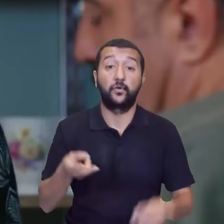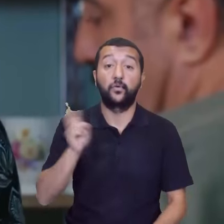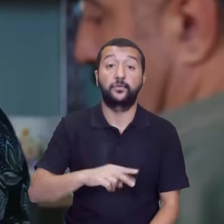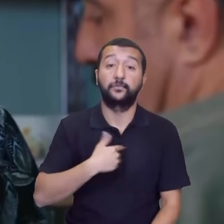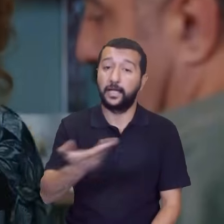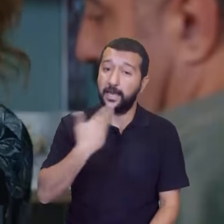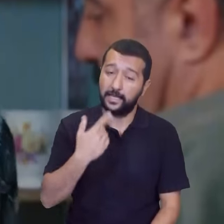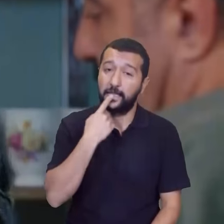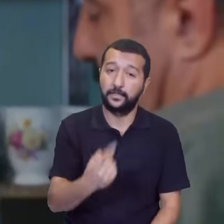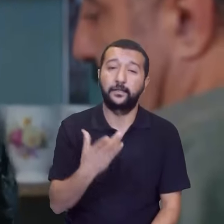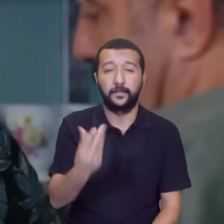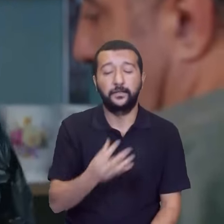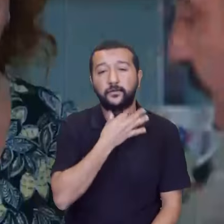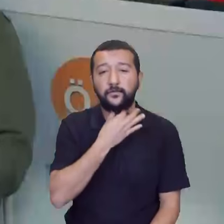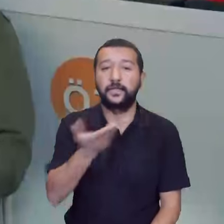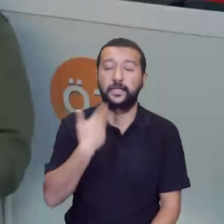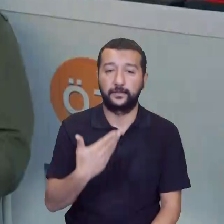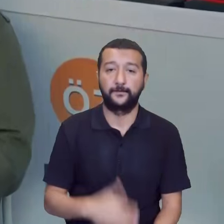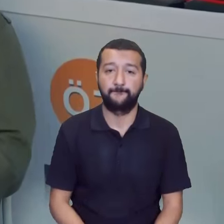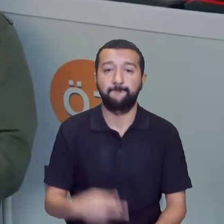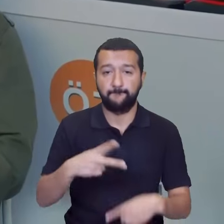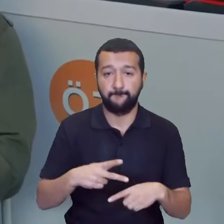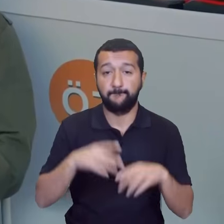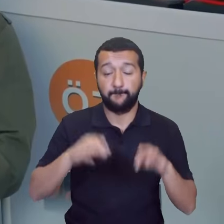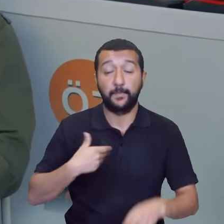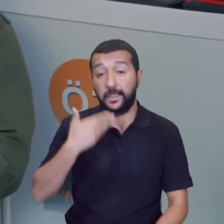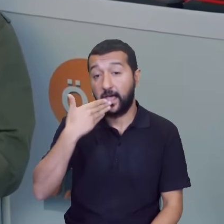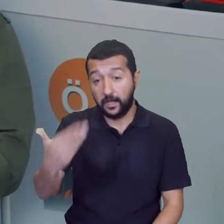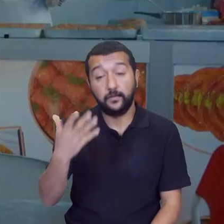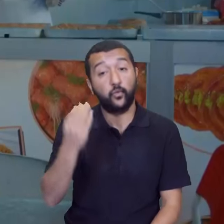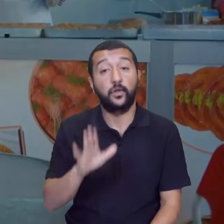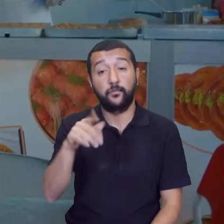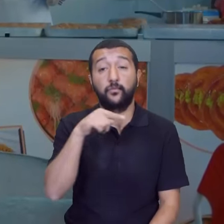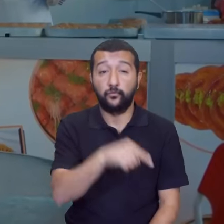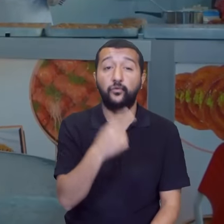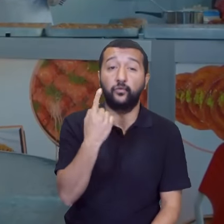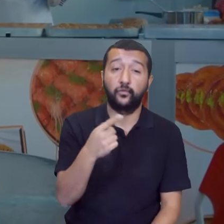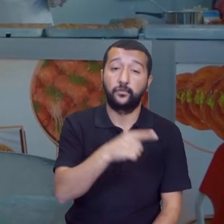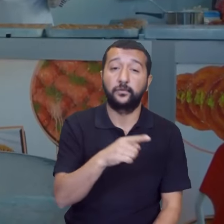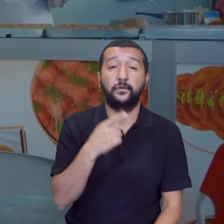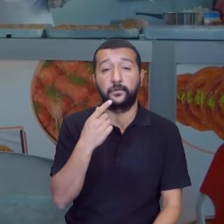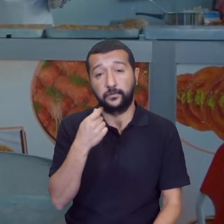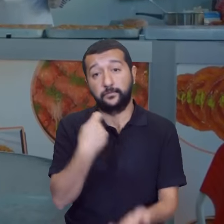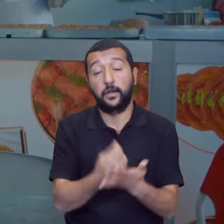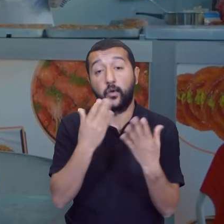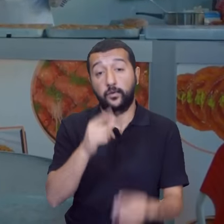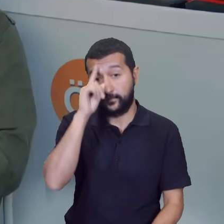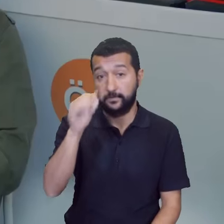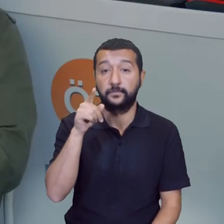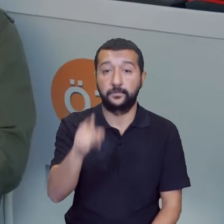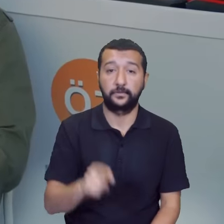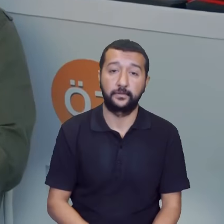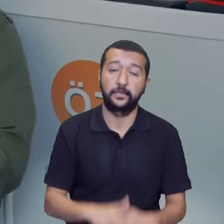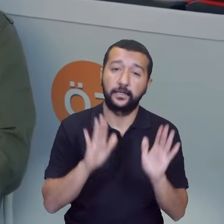öleceğim meraktan. Anlat hadi, hadi. Hadi lütfen anlat. Zekicim şimdi anlatırım anlatmasına da. Bunun bir ufak bedeli olur Zekicim sana